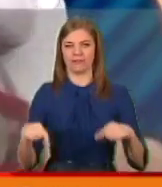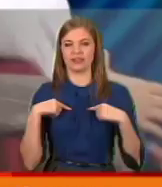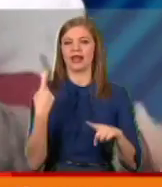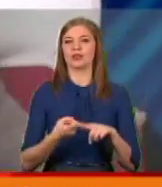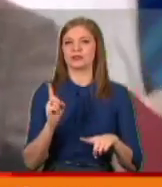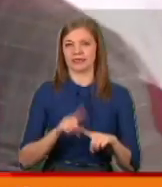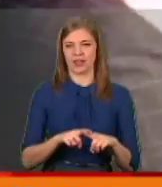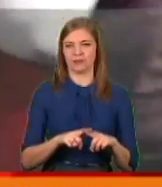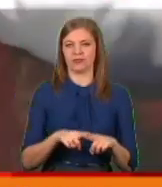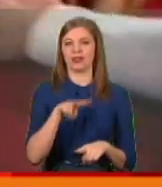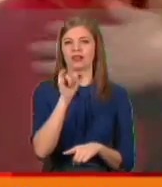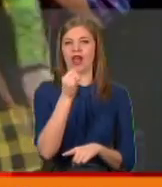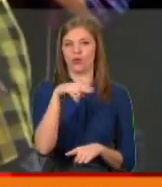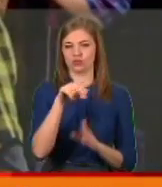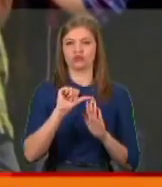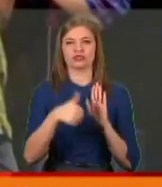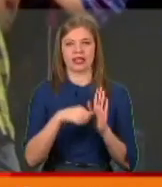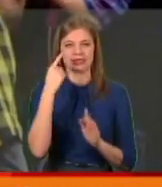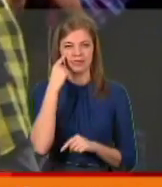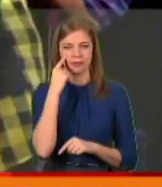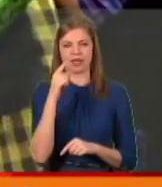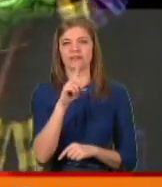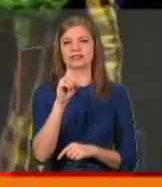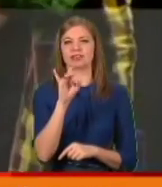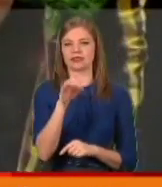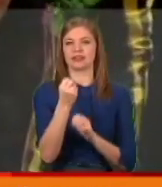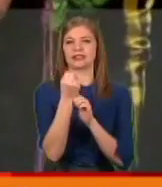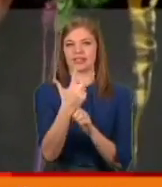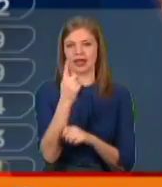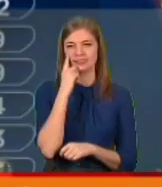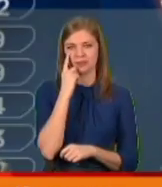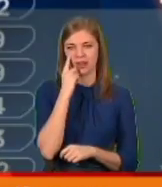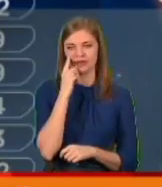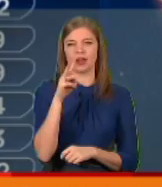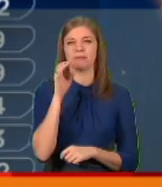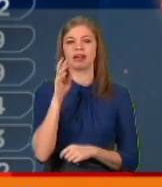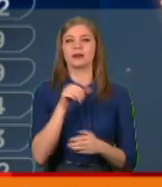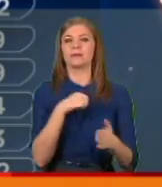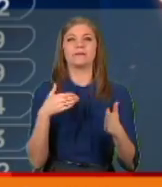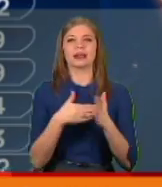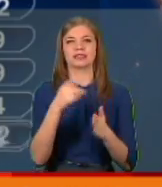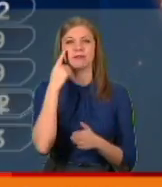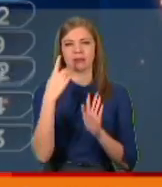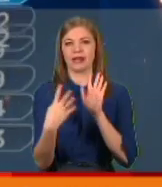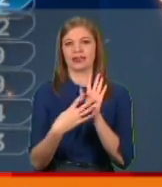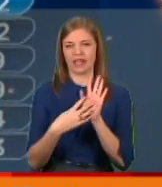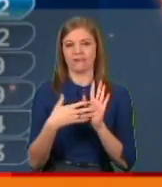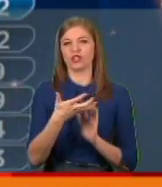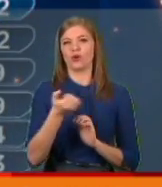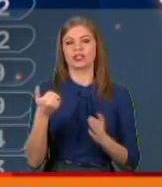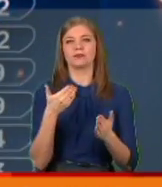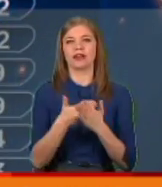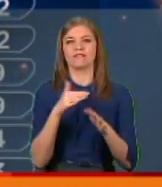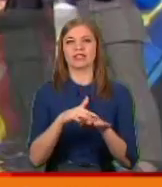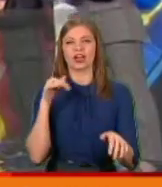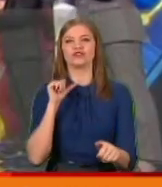це Лауд – 16 балів, The Arise – 13 балів. Максимальний бал 9 отримала від